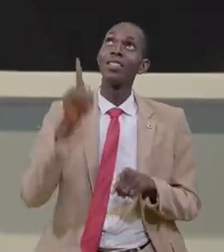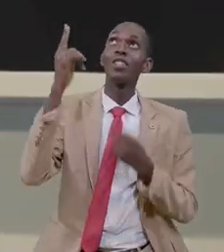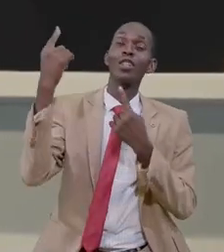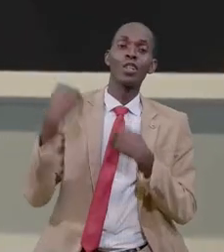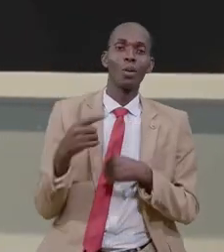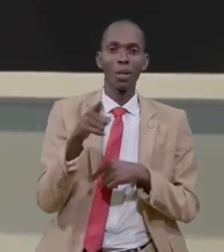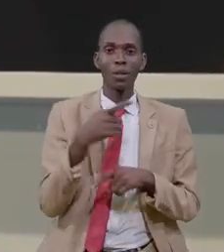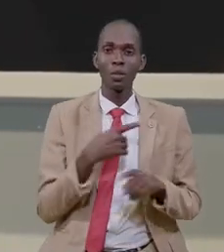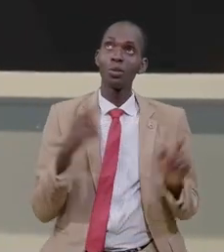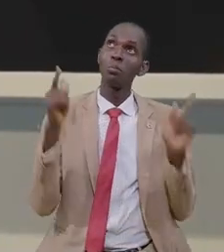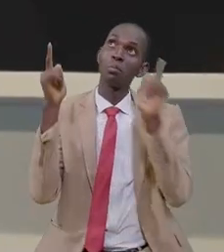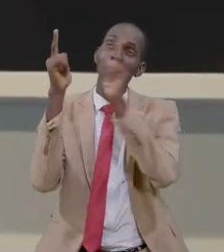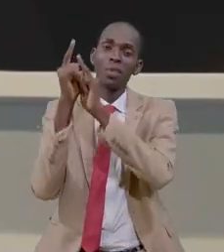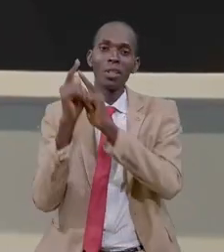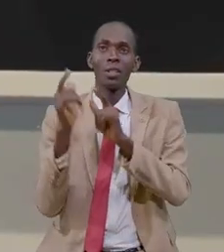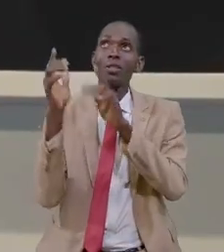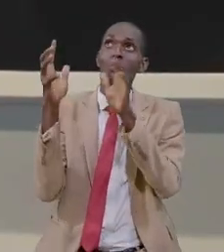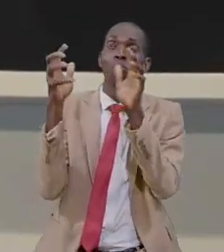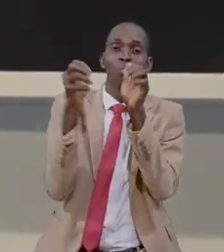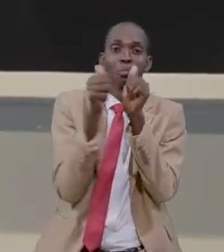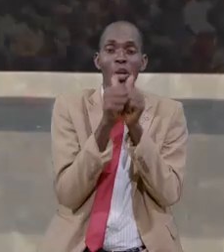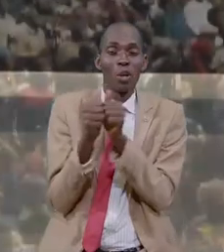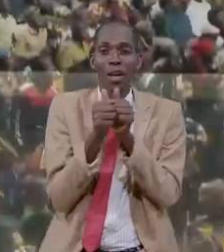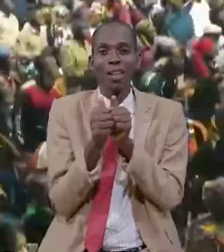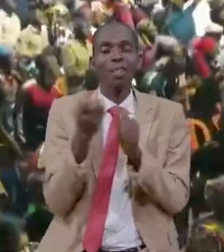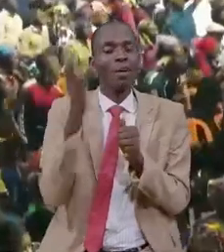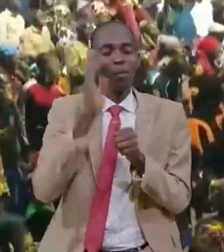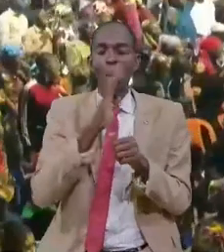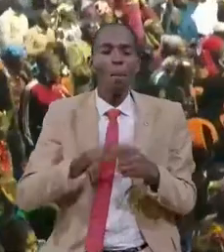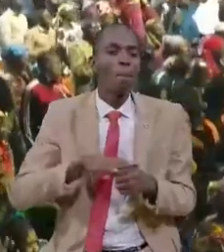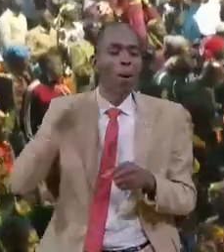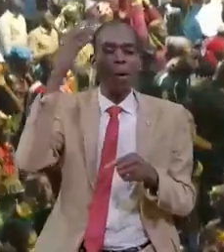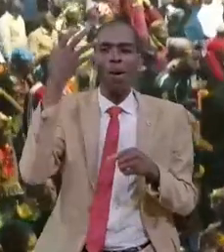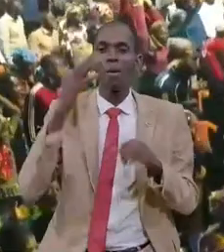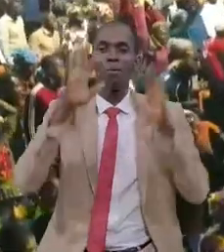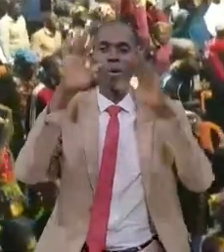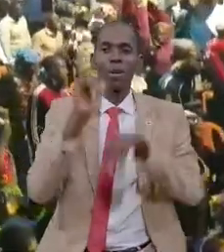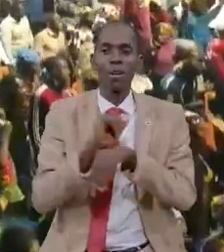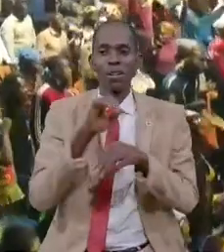venez, et vous vous retrouvez, explosion de miracles dans ta vie.